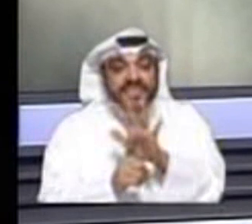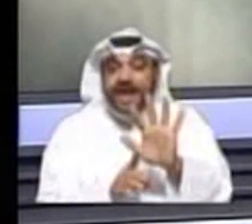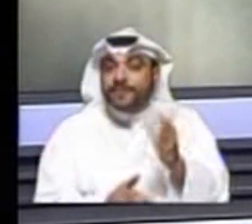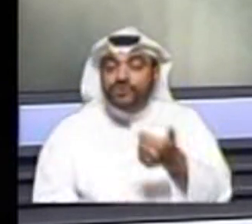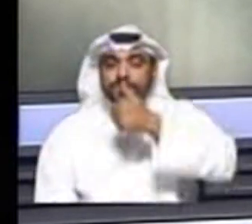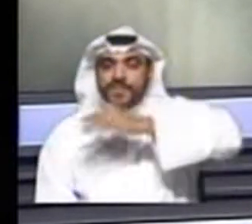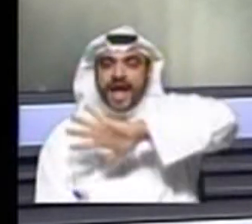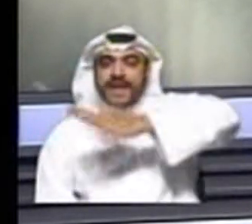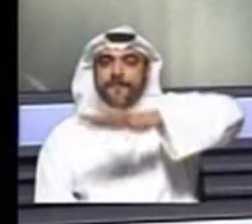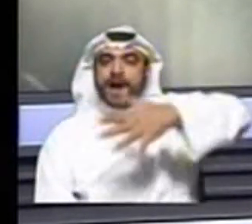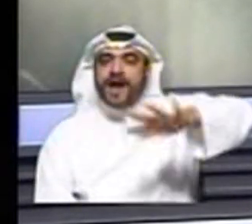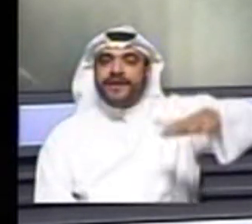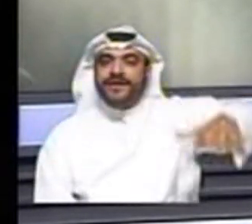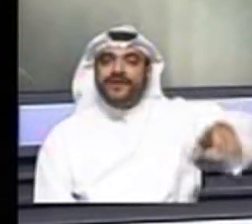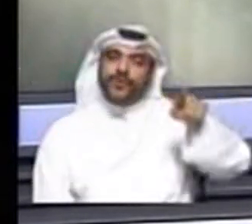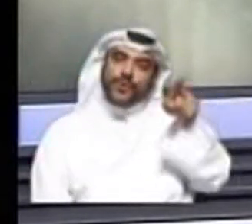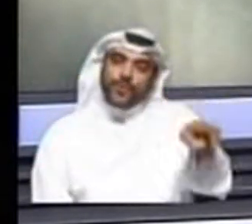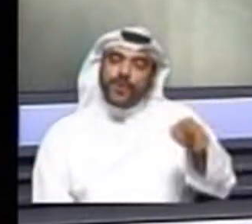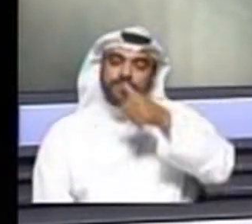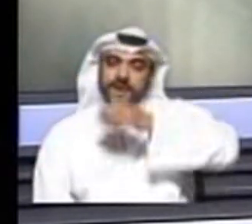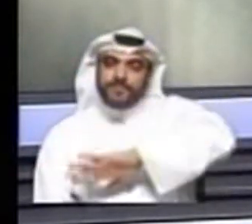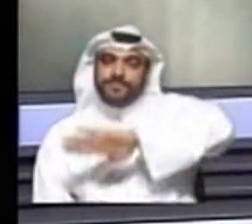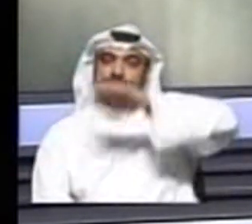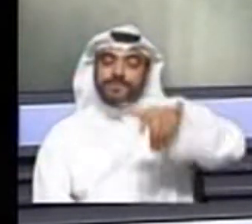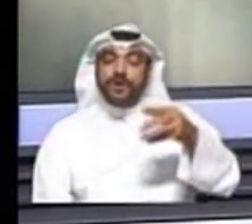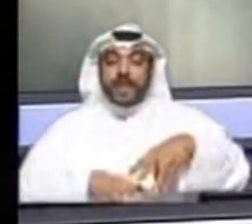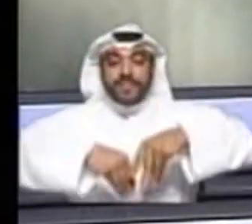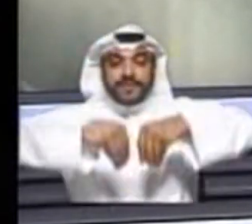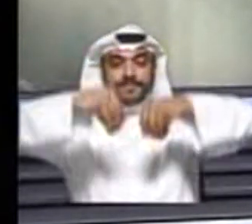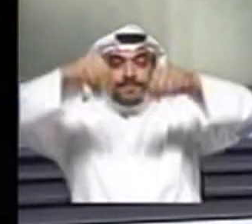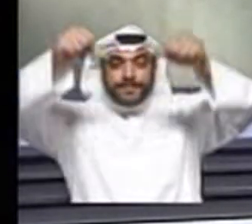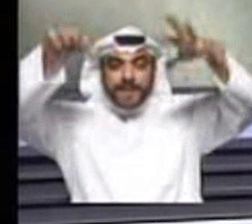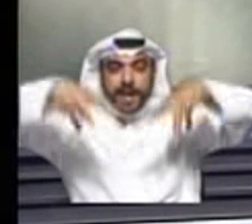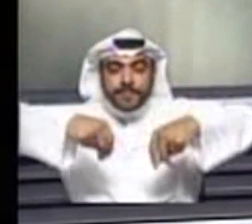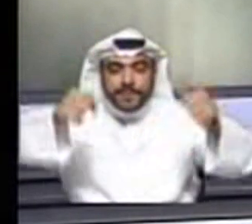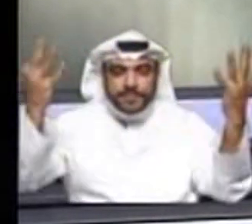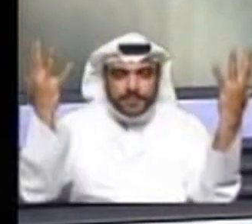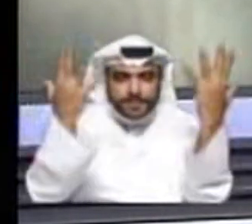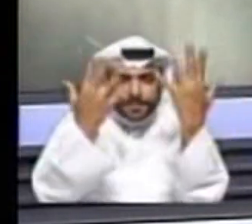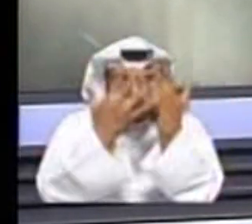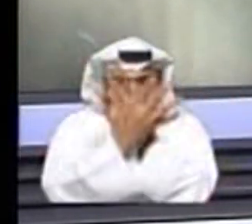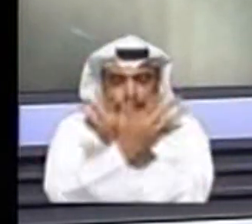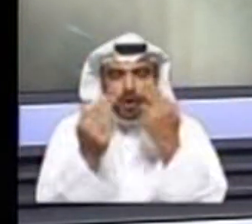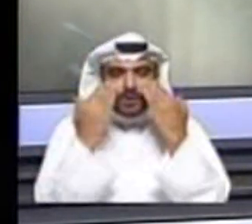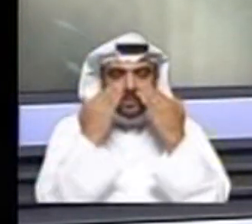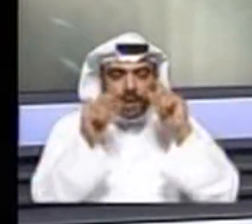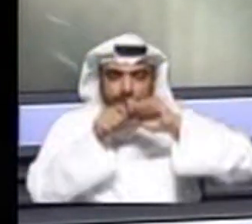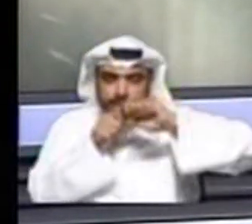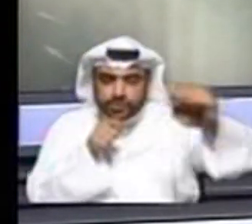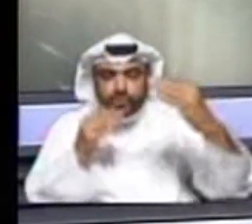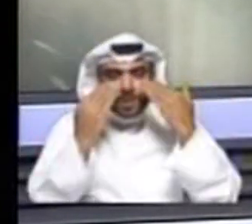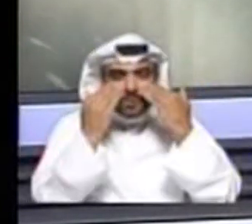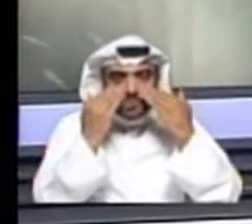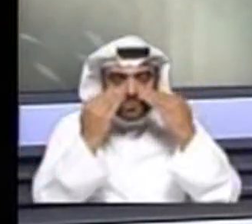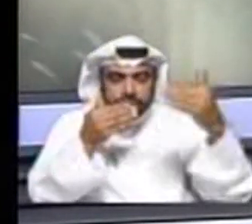6 أقدام، وأيضا نشاط الرياح راح يتسبب بإثارة بعض الأتربة والغبار اللي تتسبب بتراجع وتدني في مدى الرؤية الأفقية.